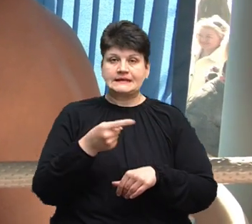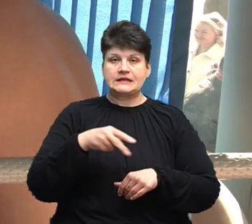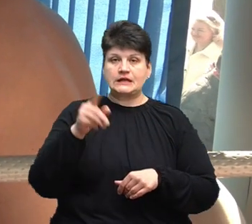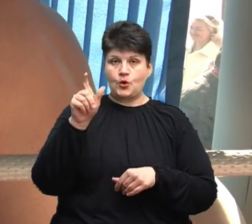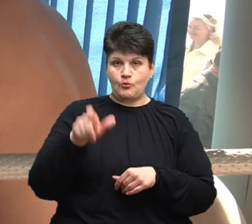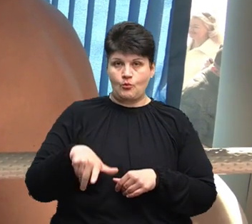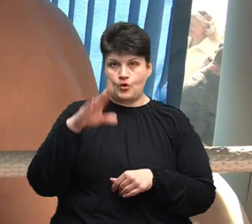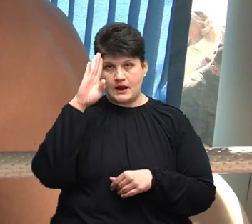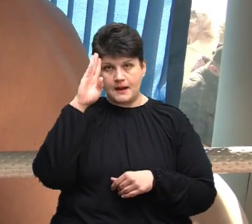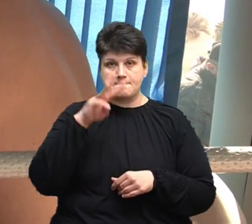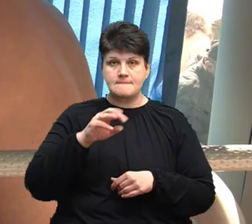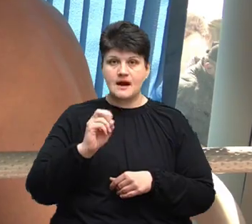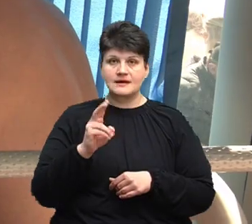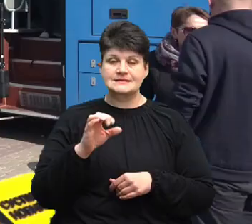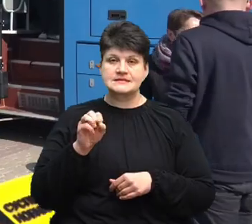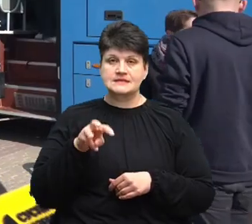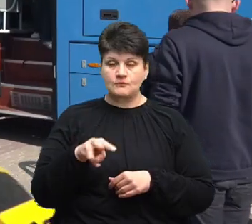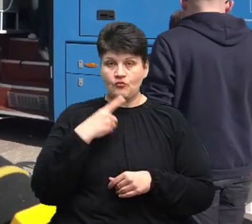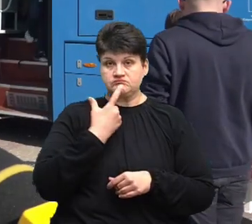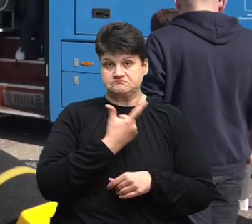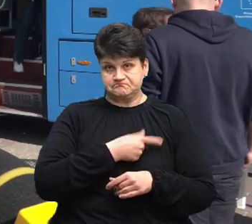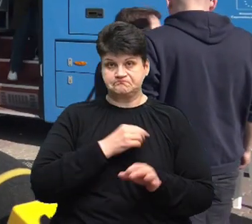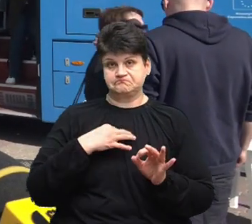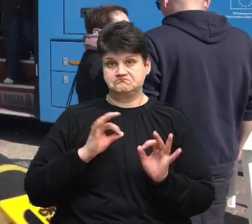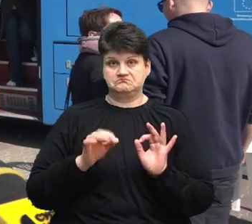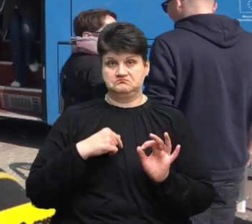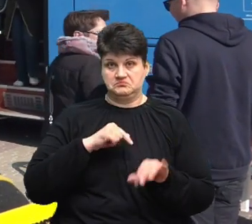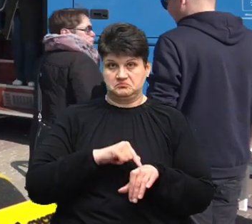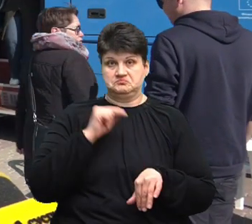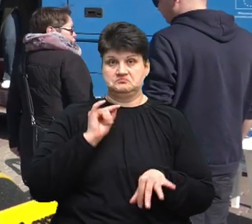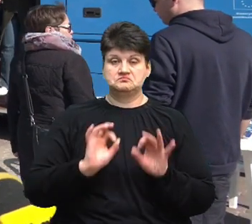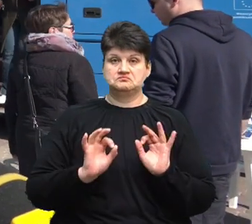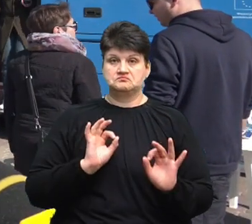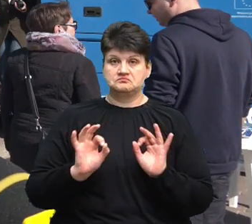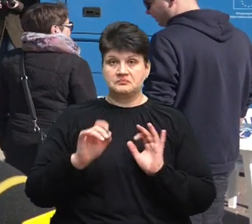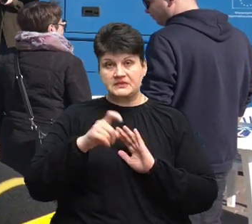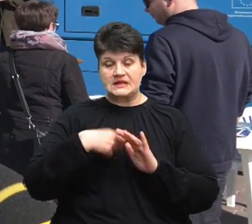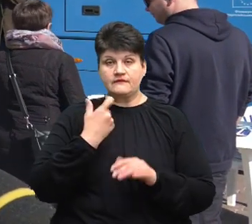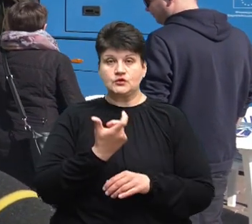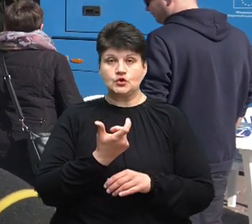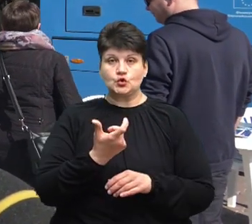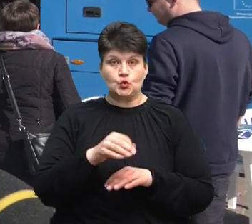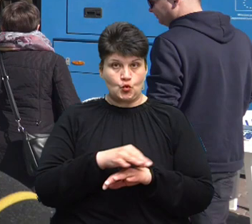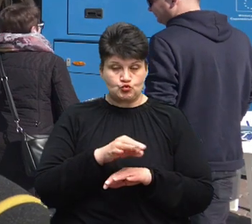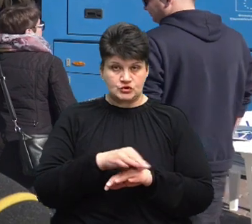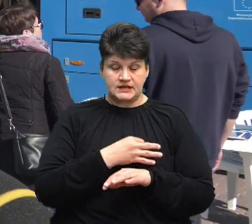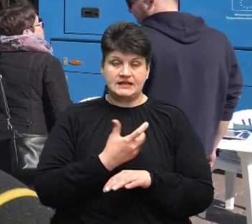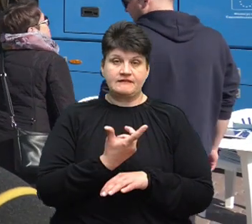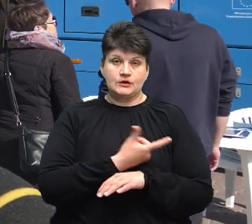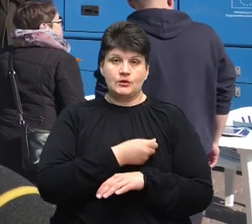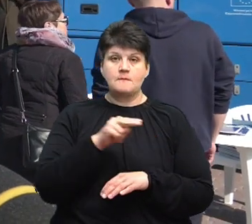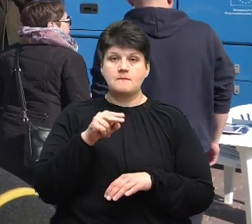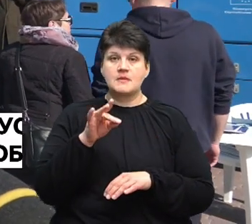каже, після введення препарату почувається добре. Дізнався від дружини, вакцинуюся від правця, бо взагалі вважаю,